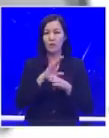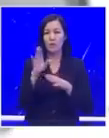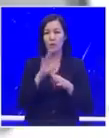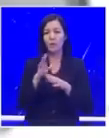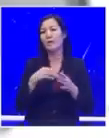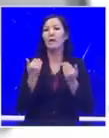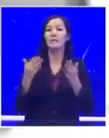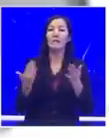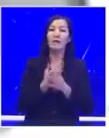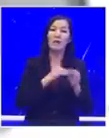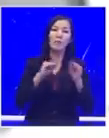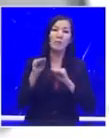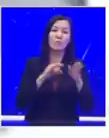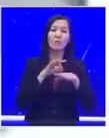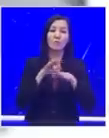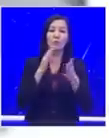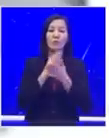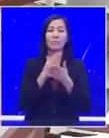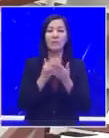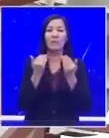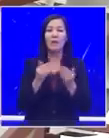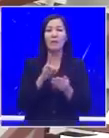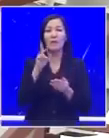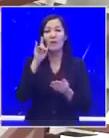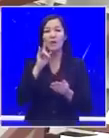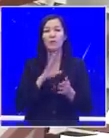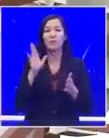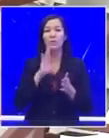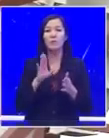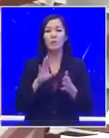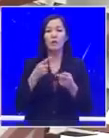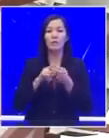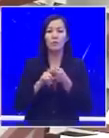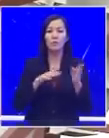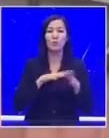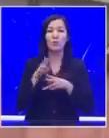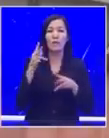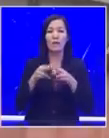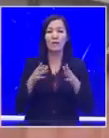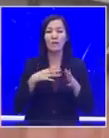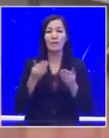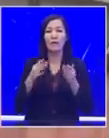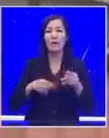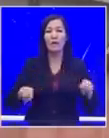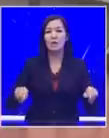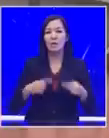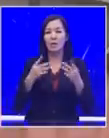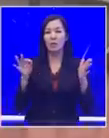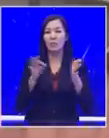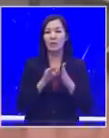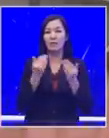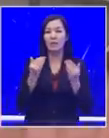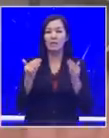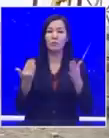мұнда қайта жабдықтау жұмыстары жүргізілуде. Газ су құбырларын тарту жұмыстары толықтай аяқталыпты. Жаңғырту мақсатында соңғы